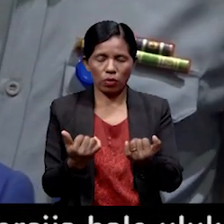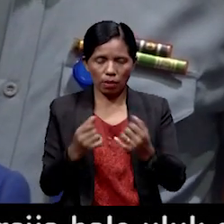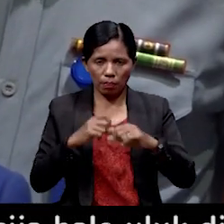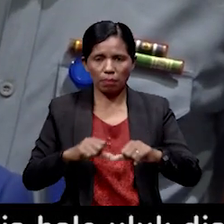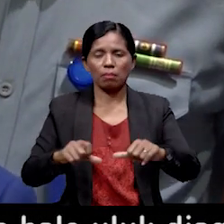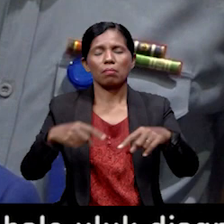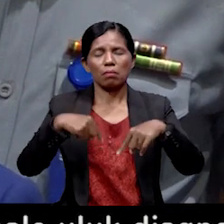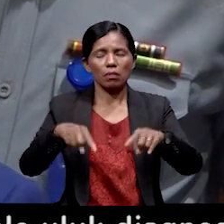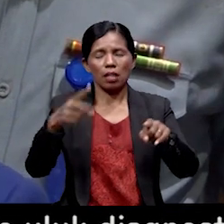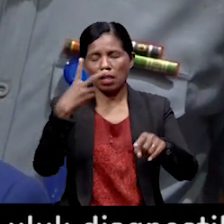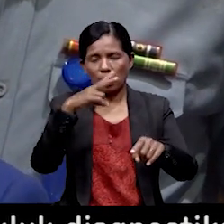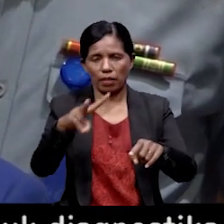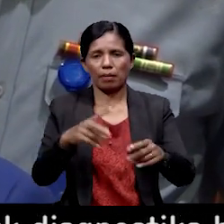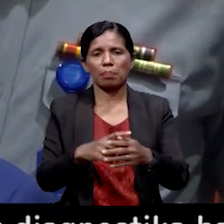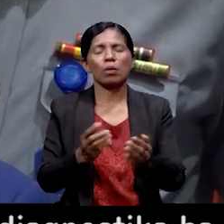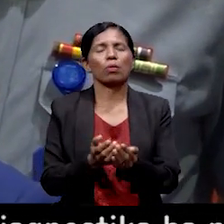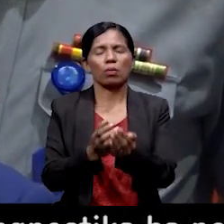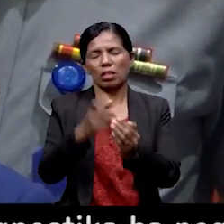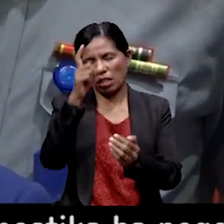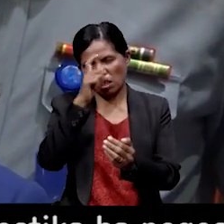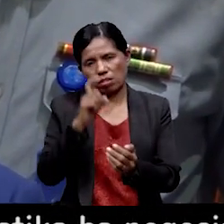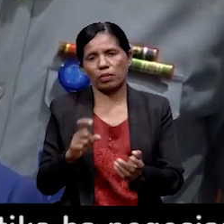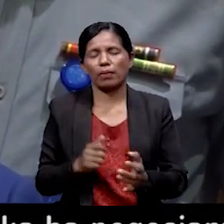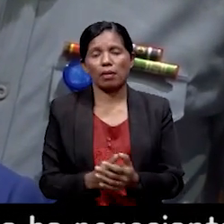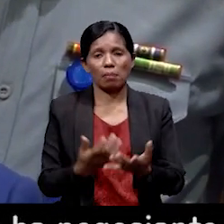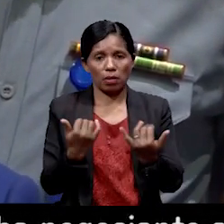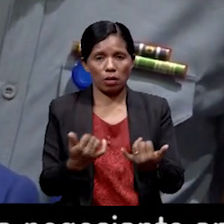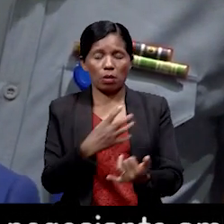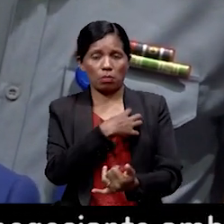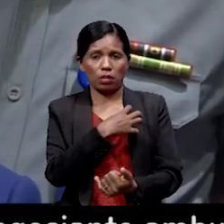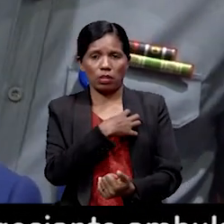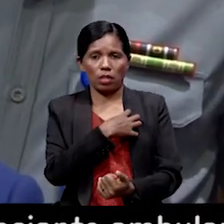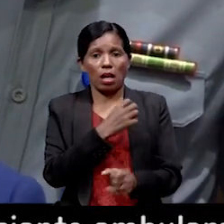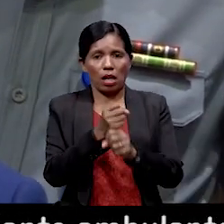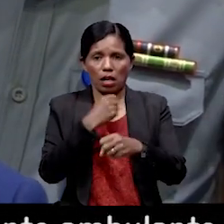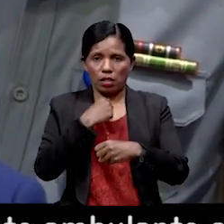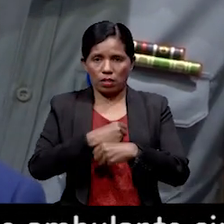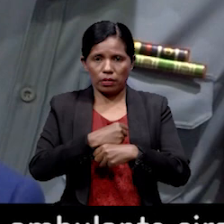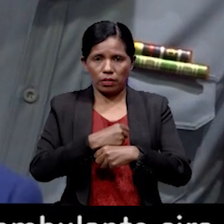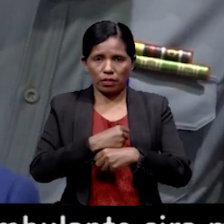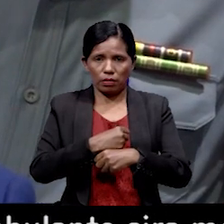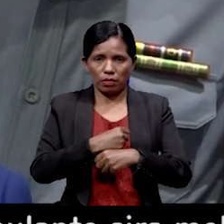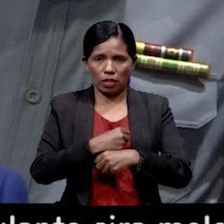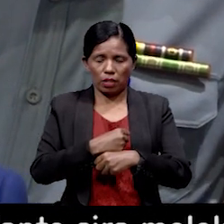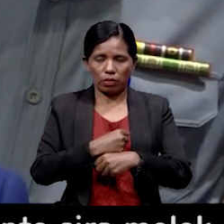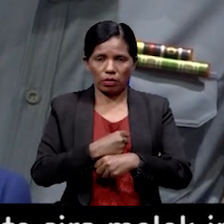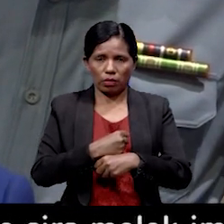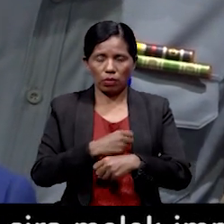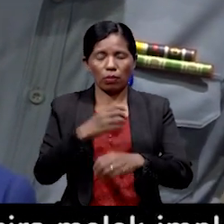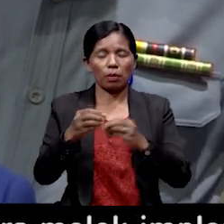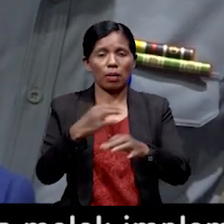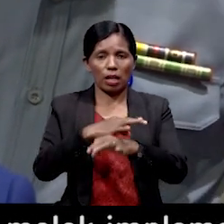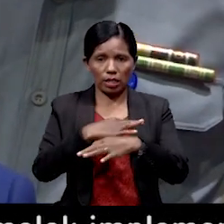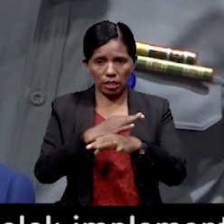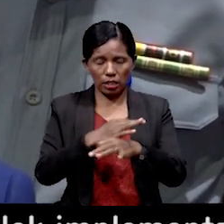ro tuang hotum mai be foin dadak ne polisi halo na tender sang pa iha maneten sang